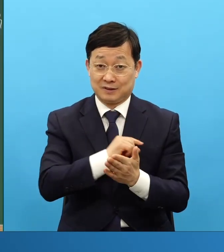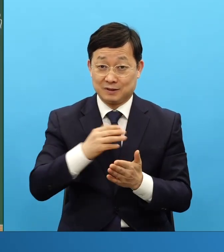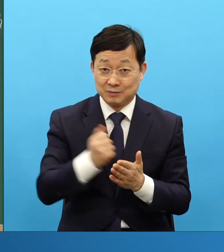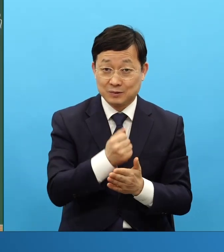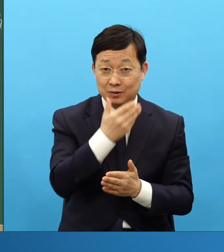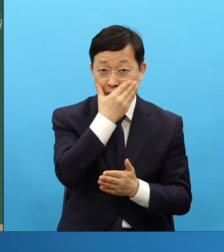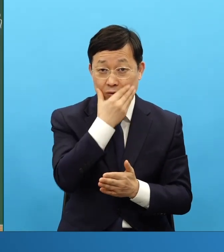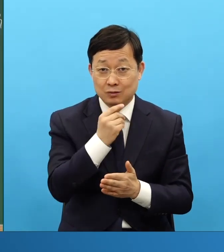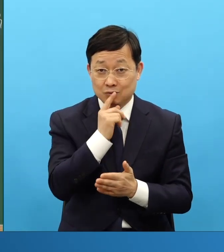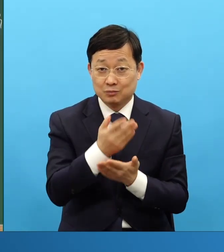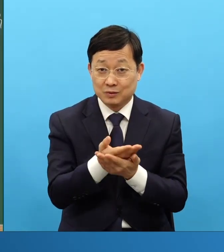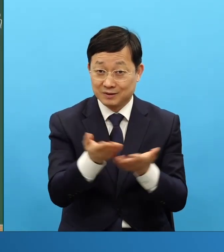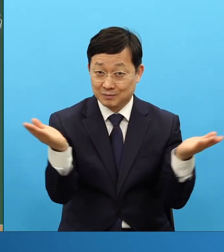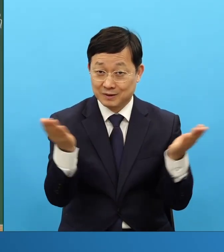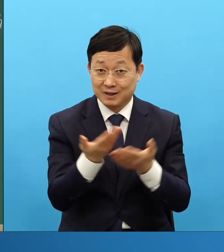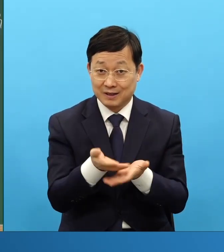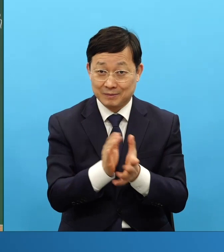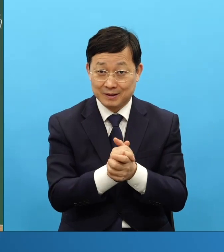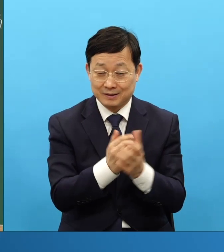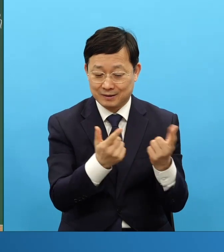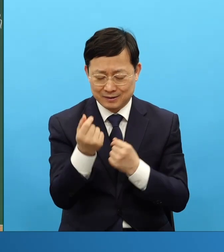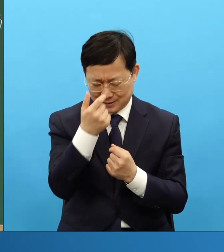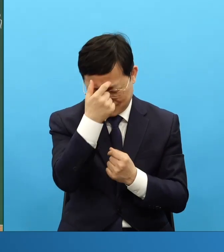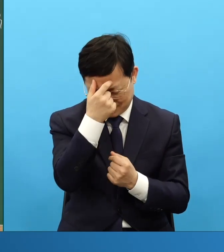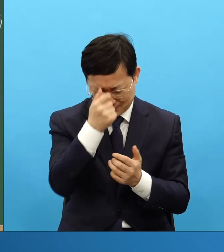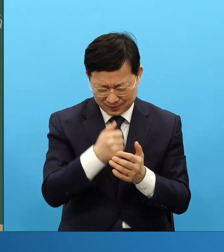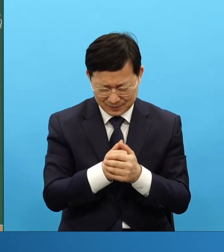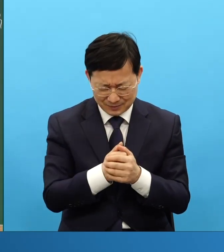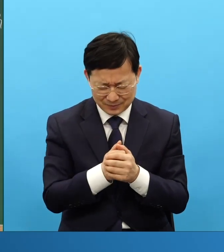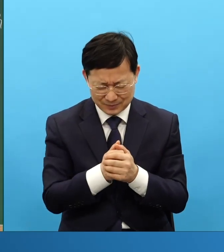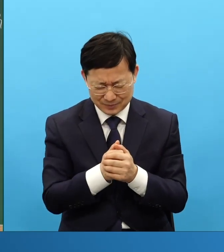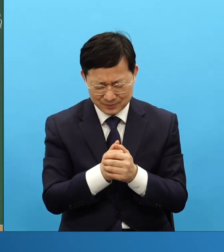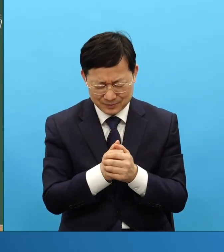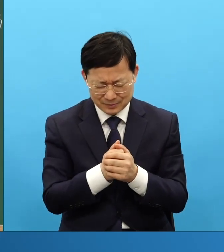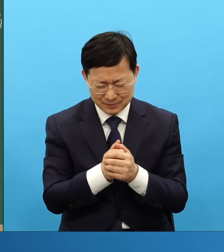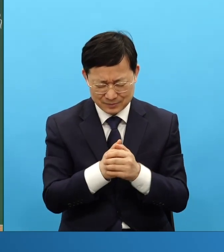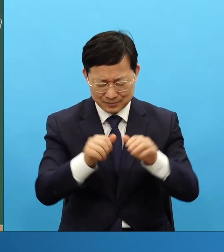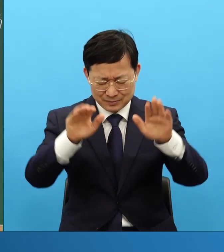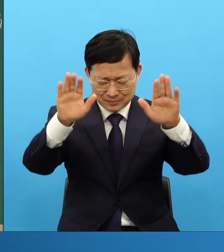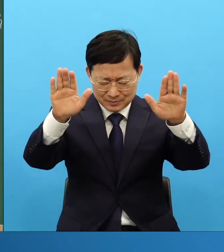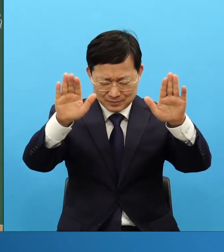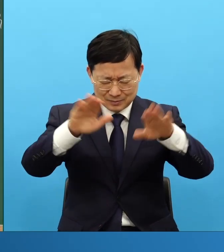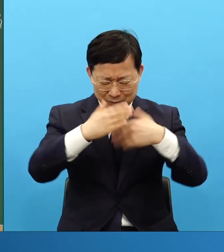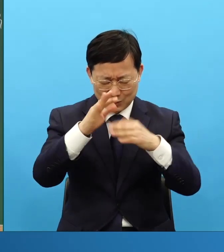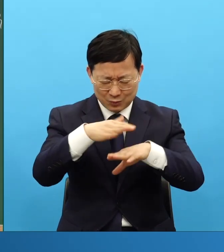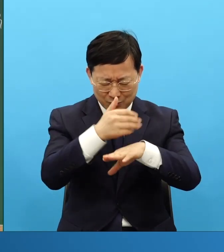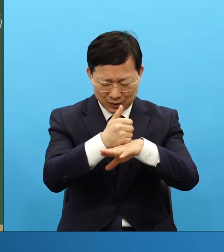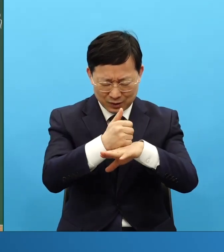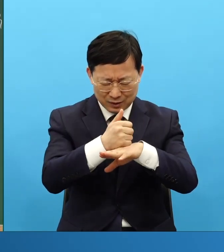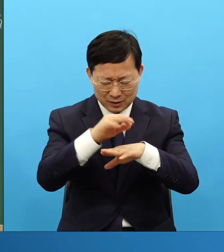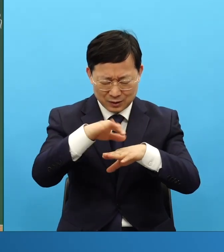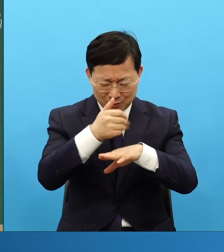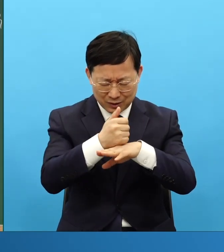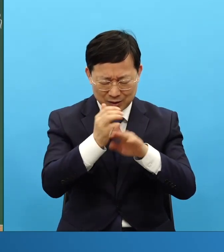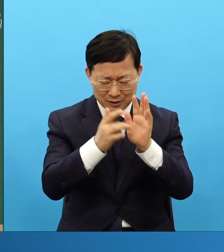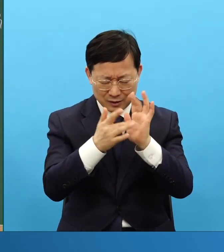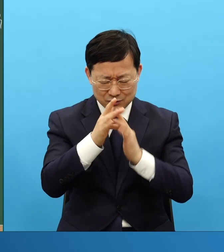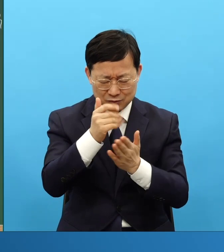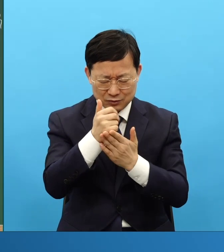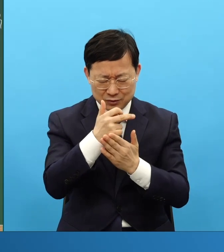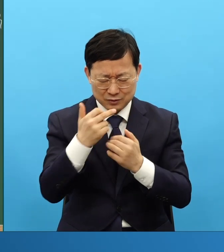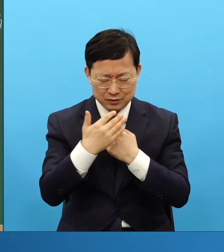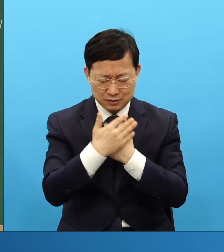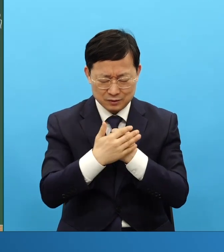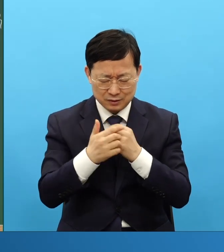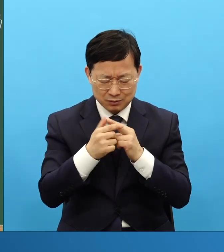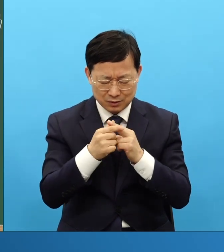May all of our 축복합니다. business hold to and enjoy this blessing in the name of our 기도하겠습니다. Lord Jesus Christ. Let us pray. 만왕의 왕이신 주 예수 그리스도의 은혜와 May the grace of our Lord Jesus Christ,